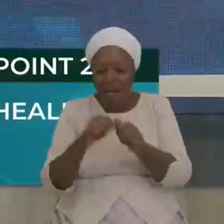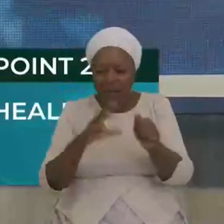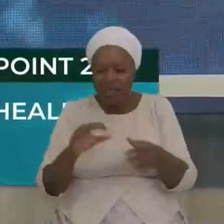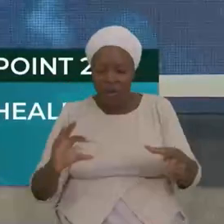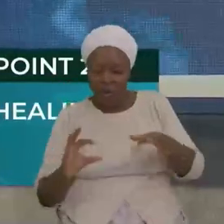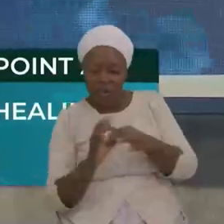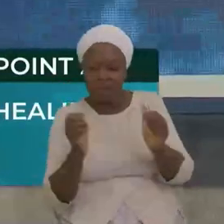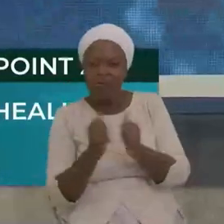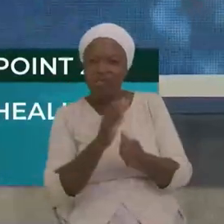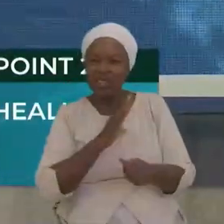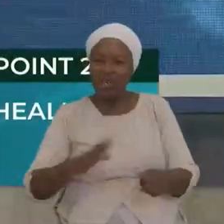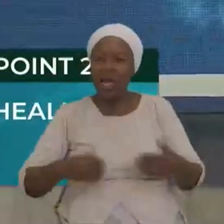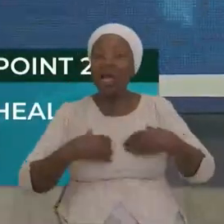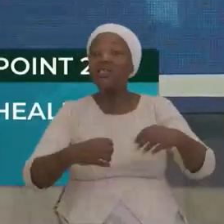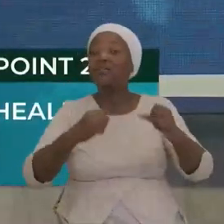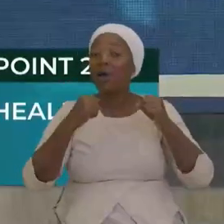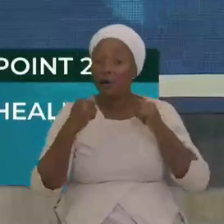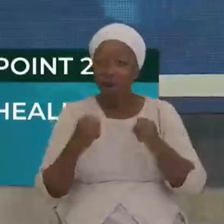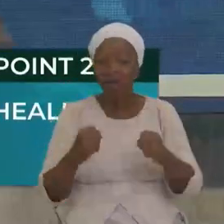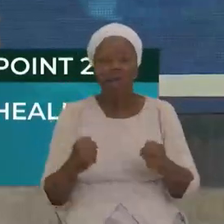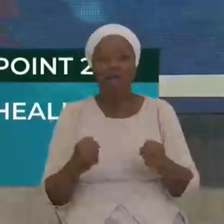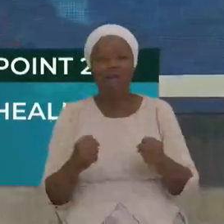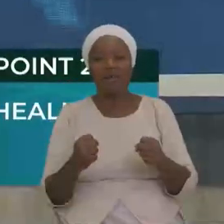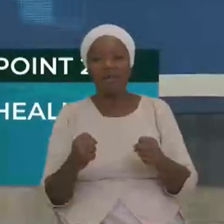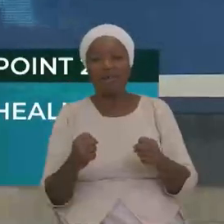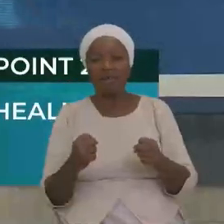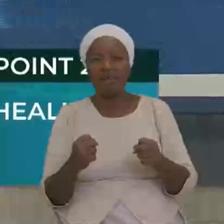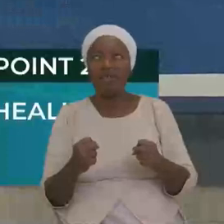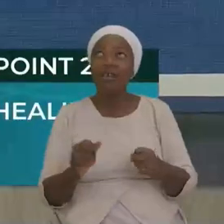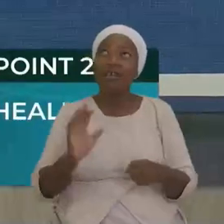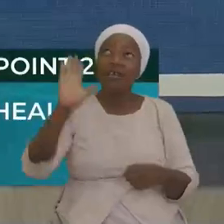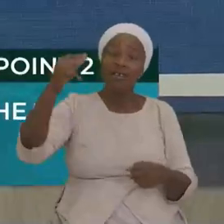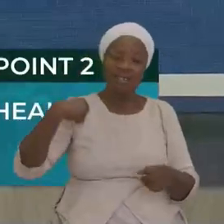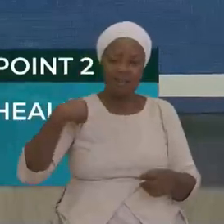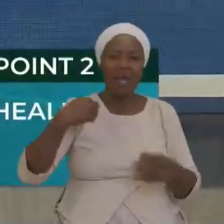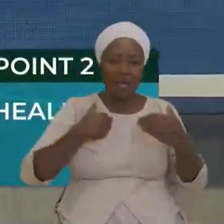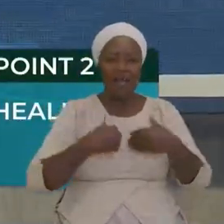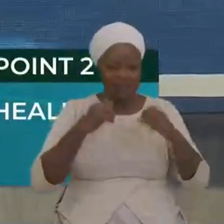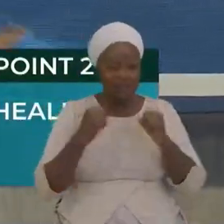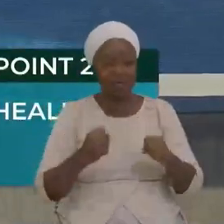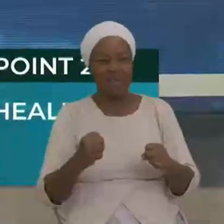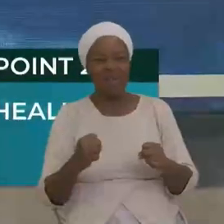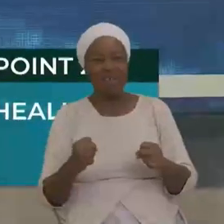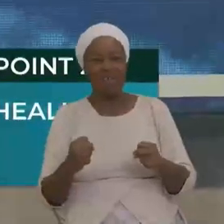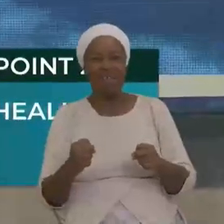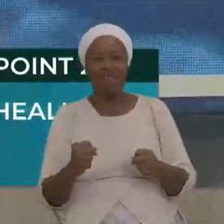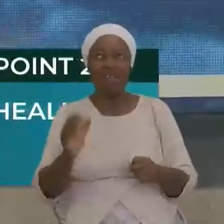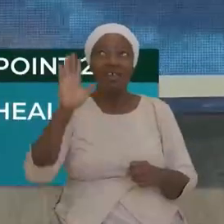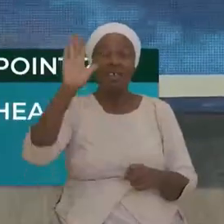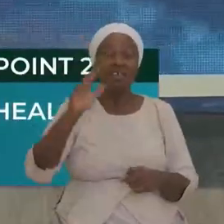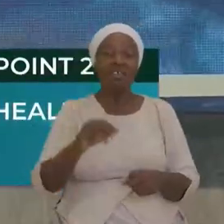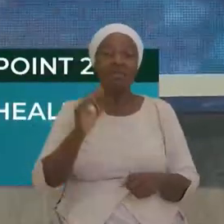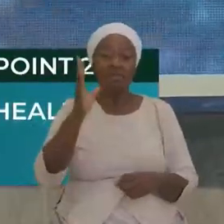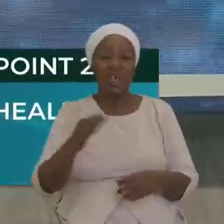Tout qui est connecté à Christ a la puissance. Ses vêtements ont de puissance.